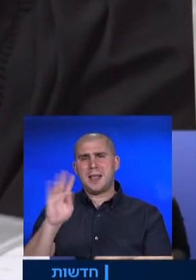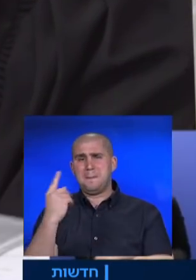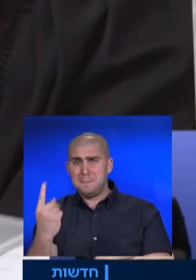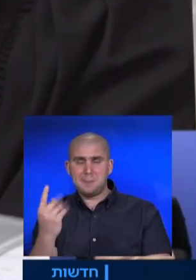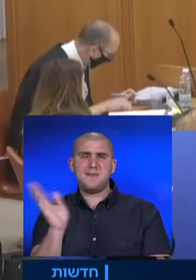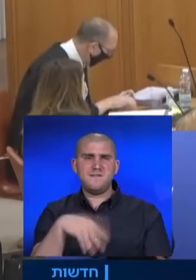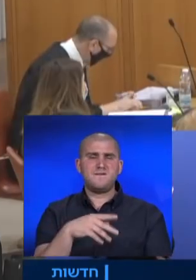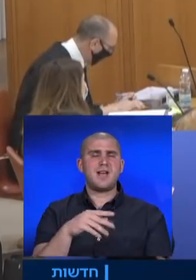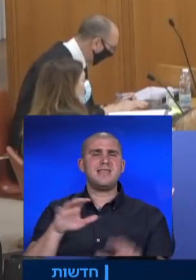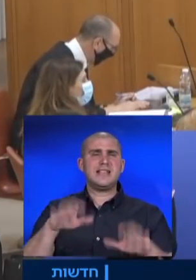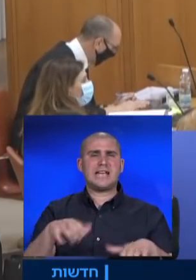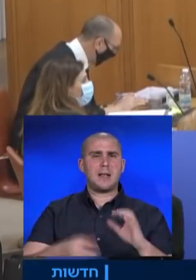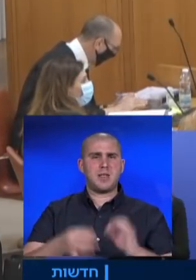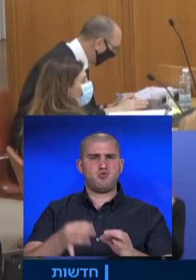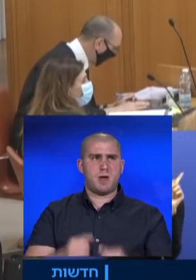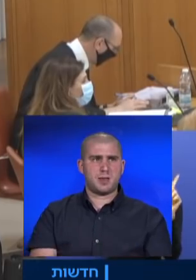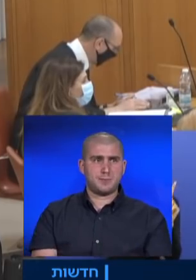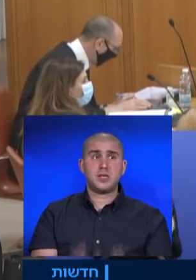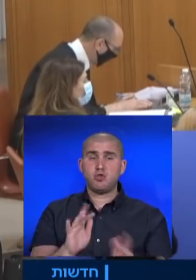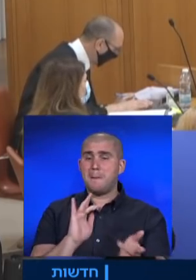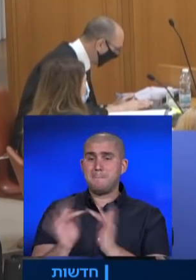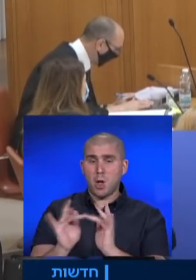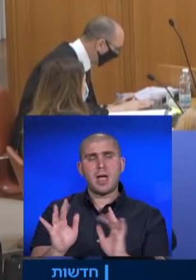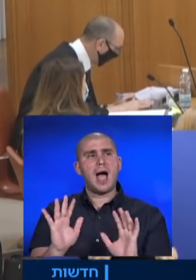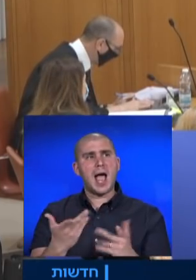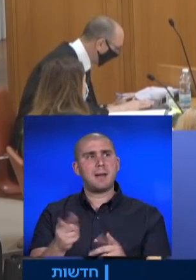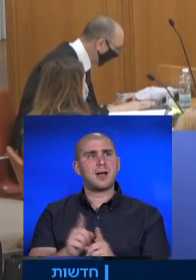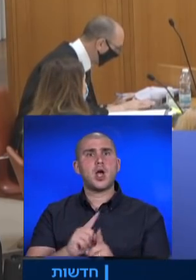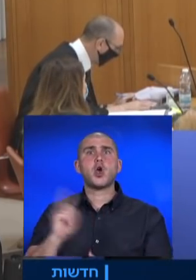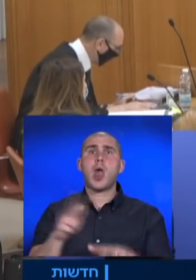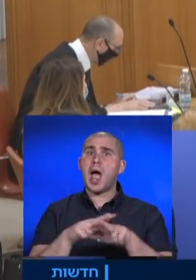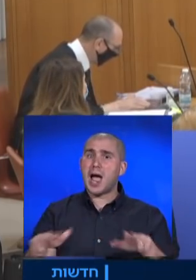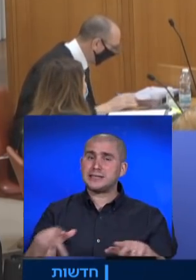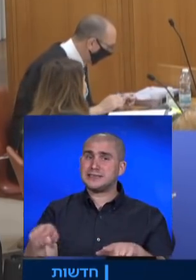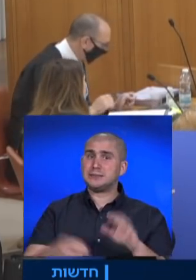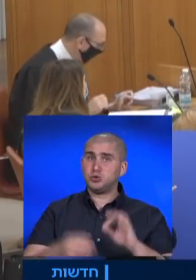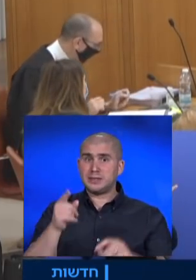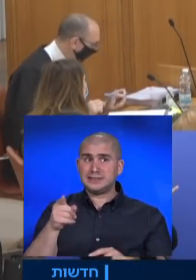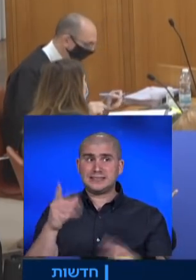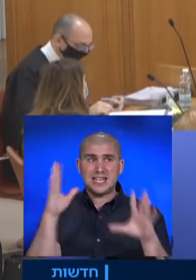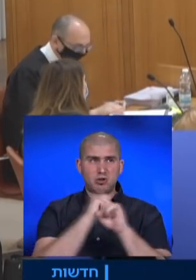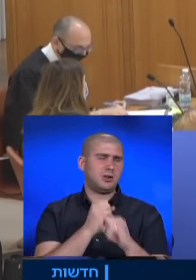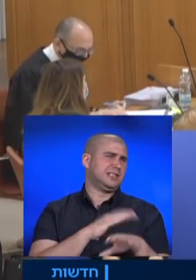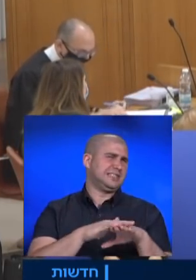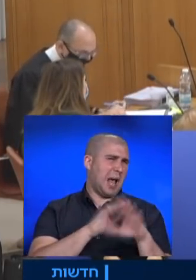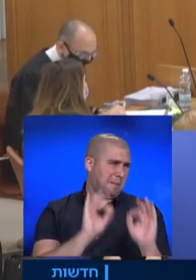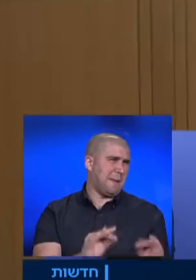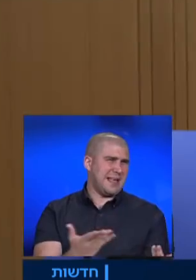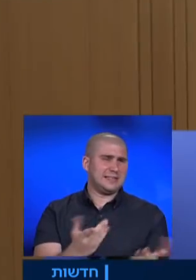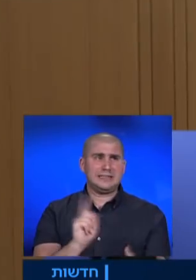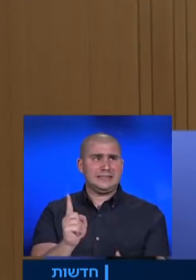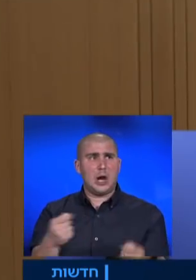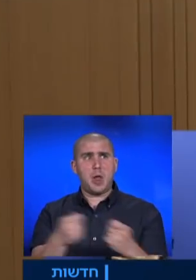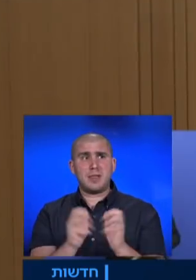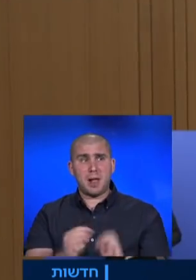בית המשפט. יש מחלוקת האם מלוא כל הארץ משפט, שזו הגישה של השופט הרן. לא, באמת. אז אני חושב לא רלוונטי כל כך שאני אומר מה